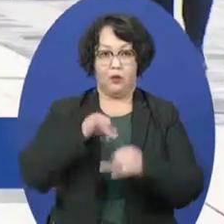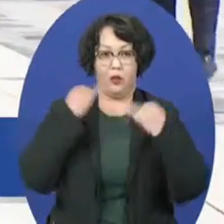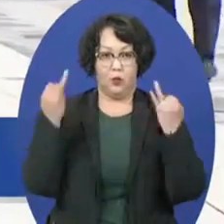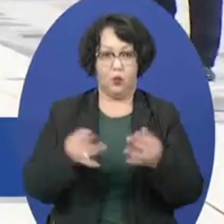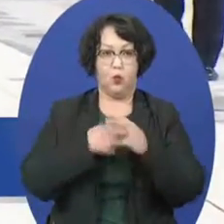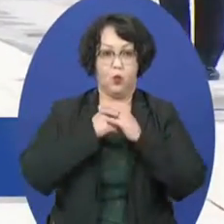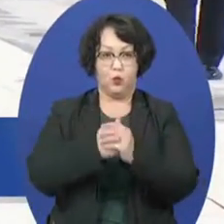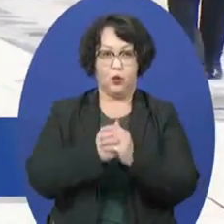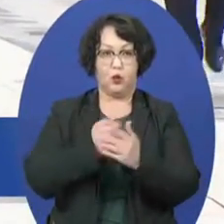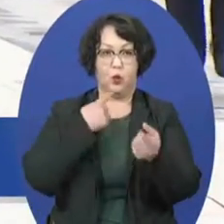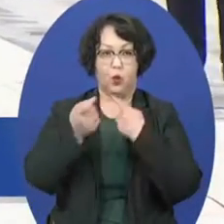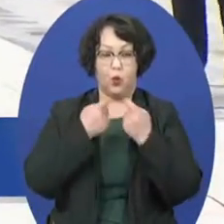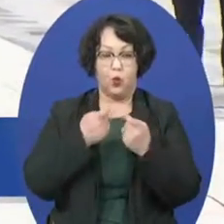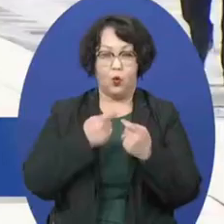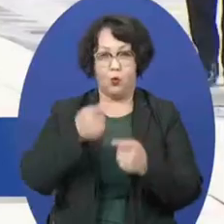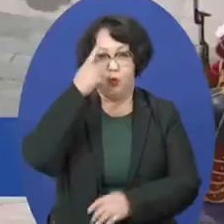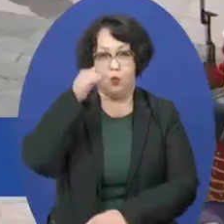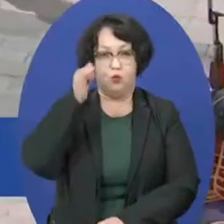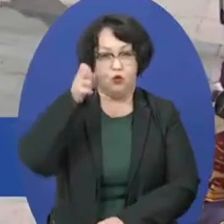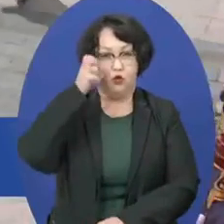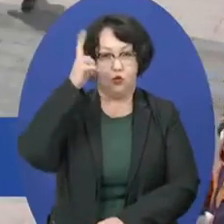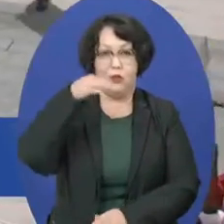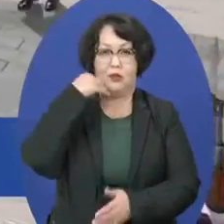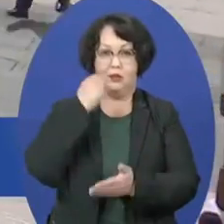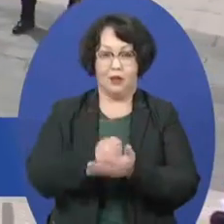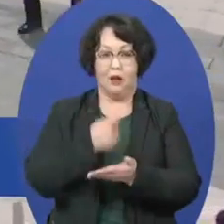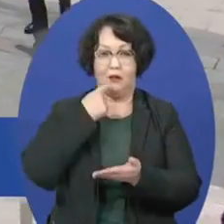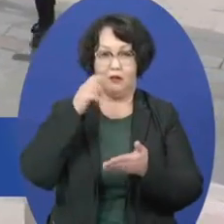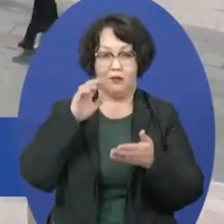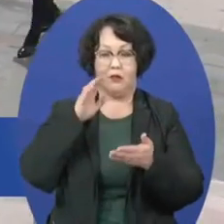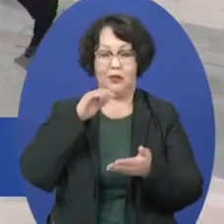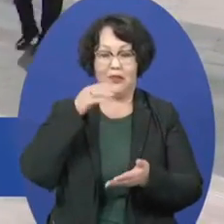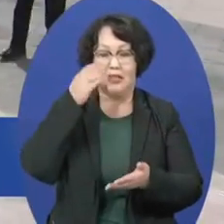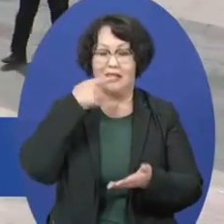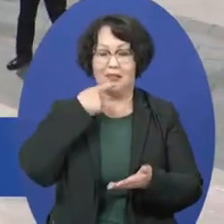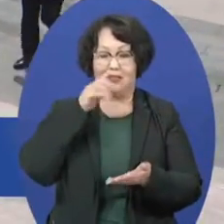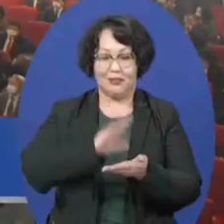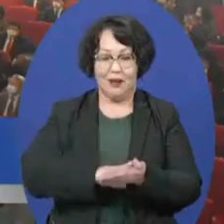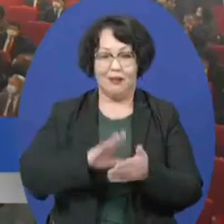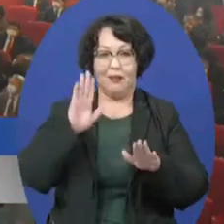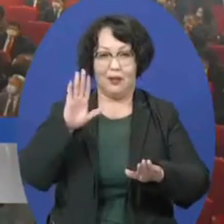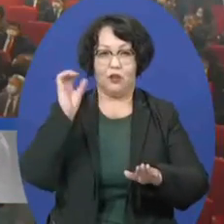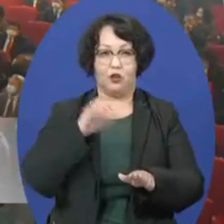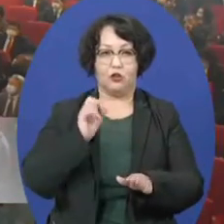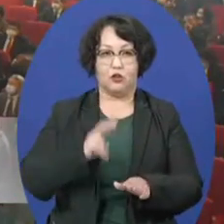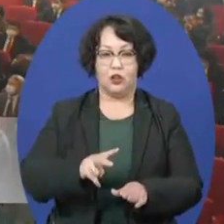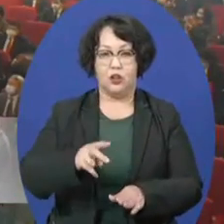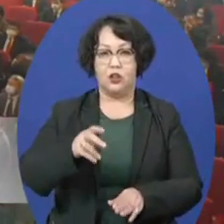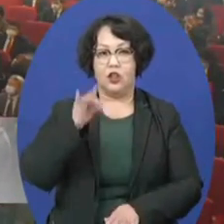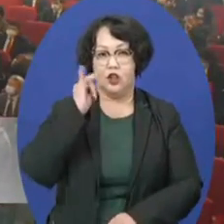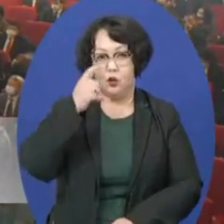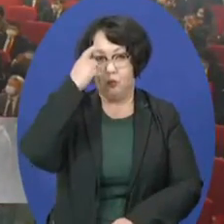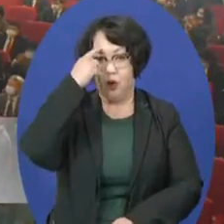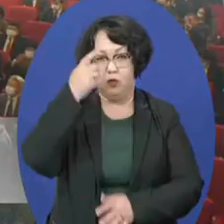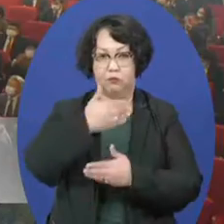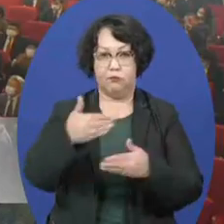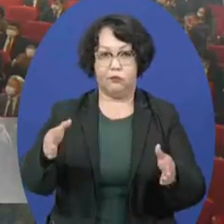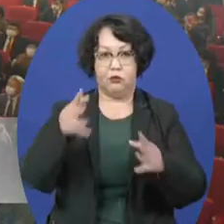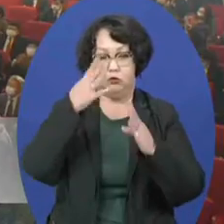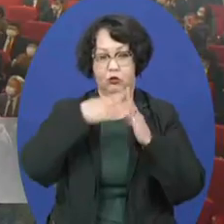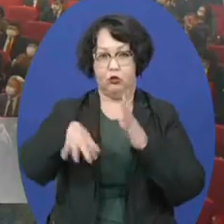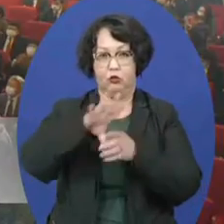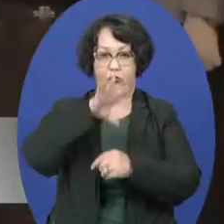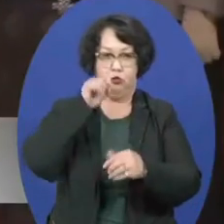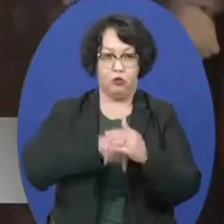Улсын хурлын хүндэтгэлийн хуралдаан Монгол улсын ерөнхийлөгчийн тангар өргөх ёслол төрийн ордны Их Монгол танхимд болсон